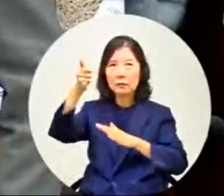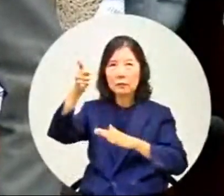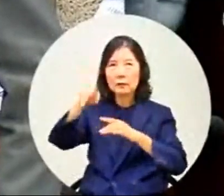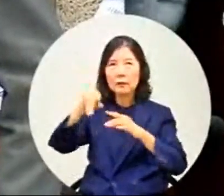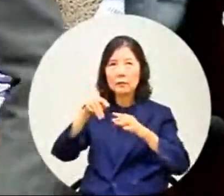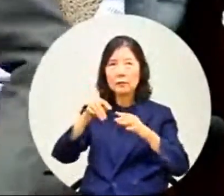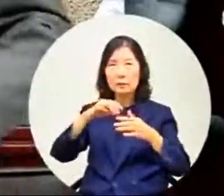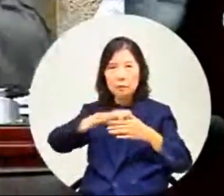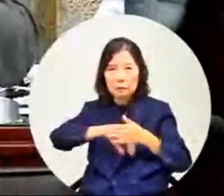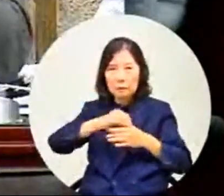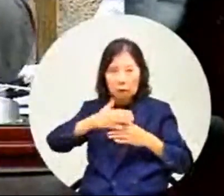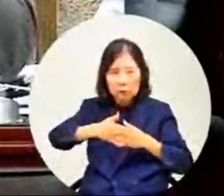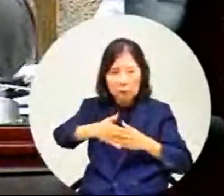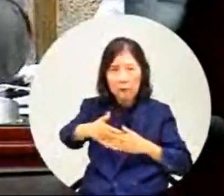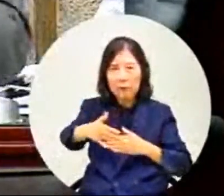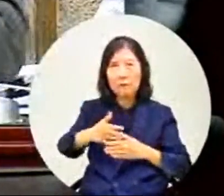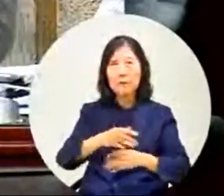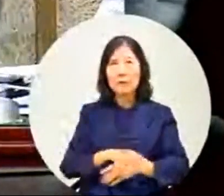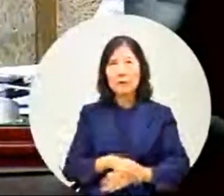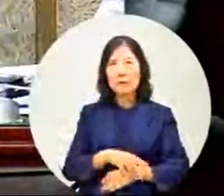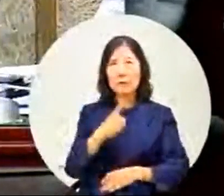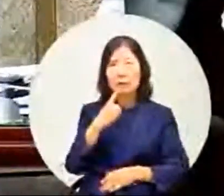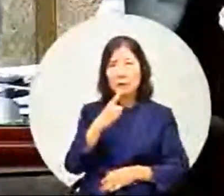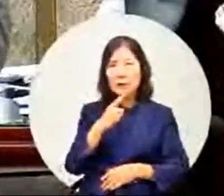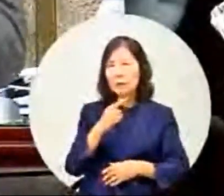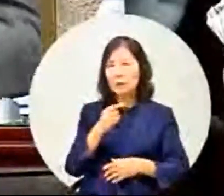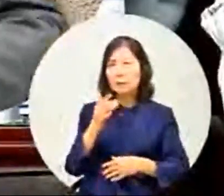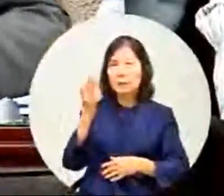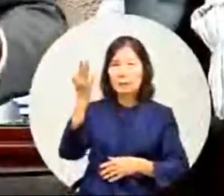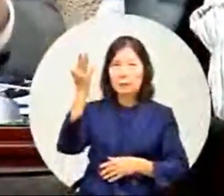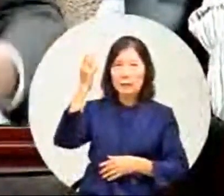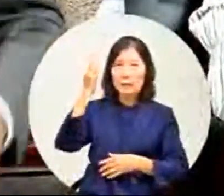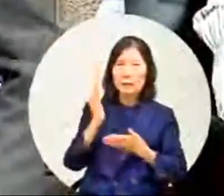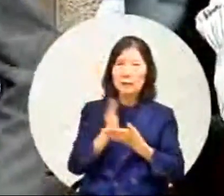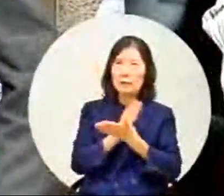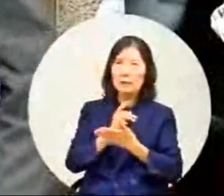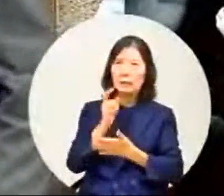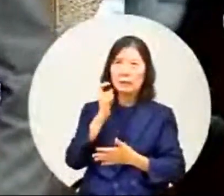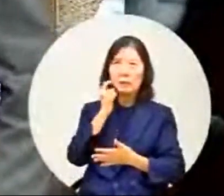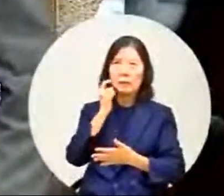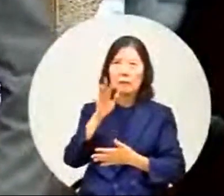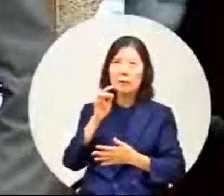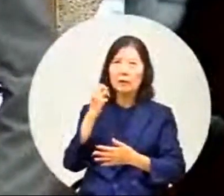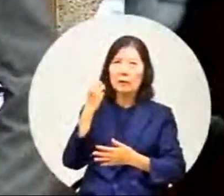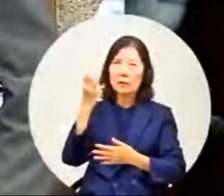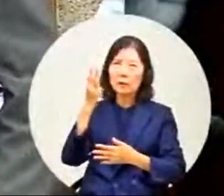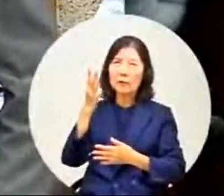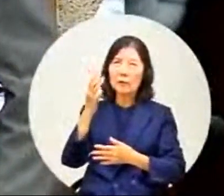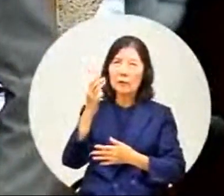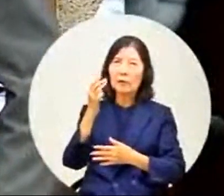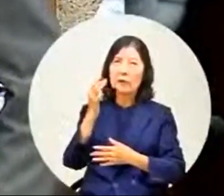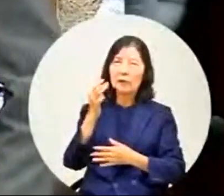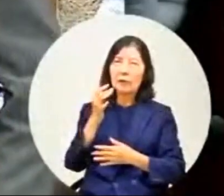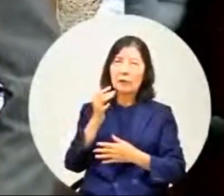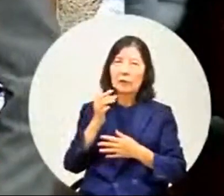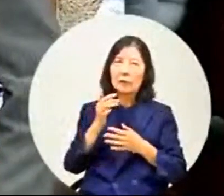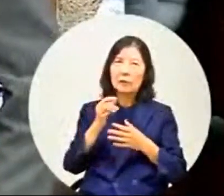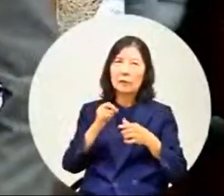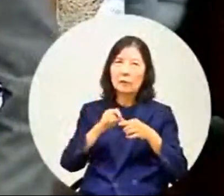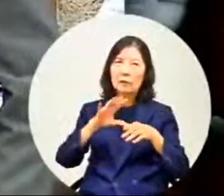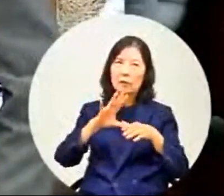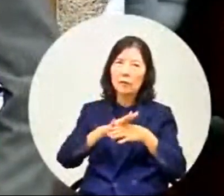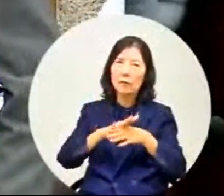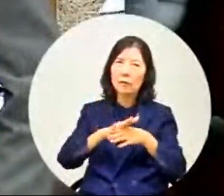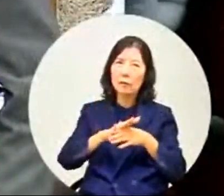里面的过程，当然我们没办法去评论当时新政是怎么样啊，因为整个的公文牵绊，我